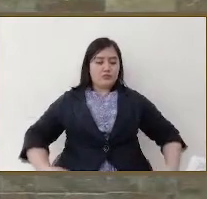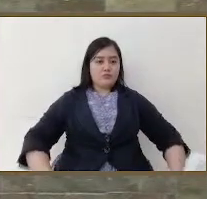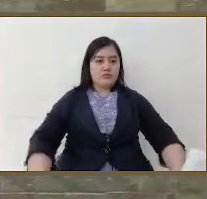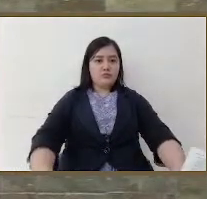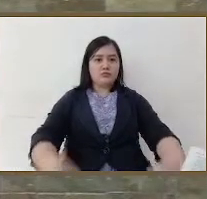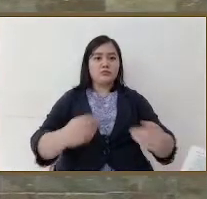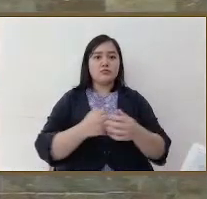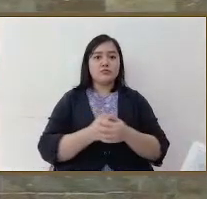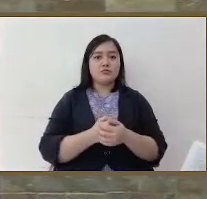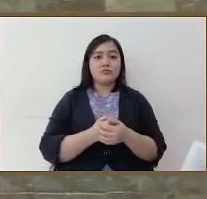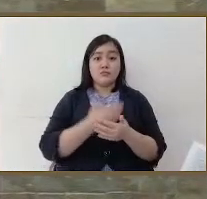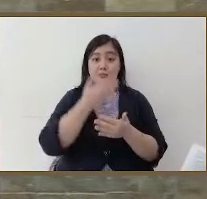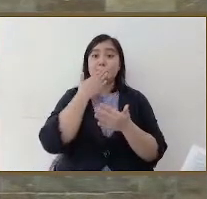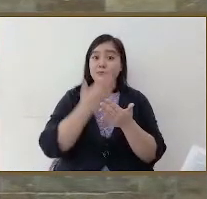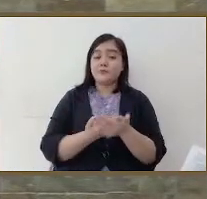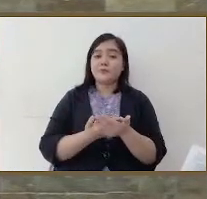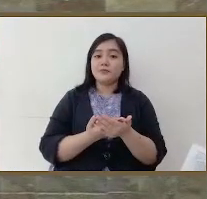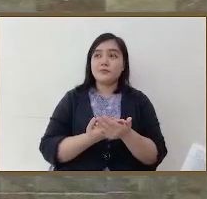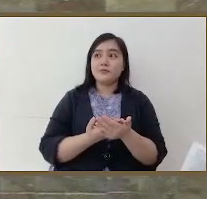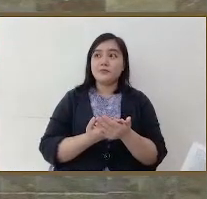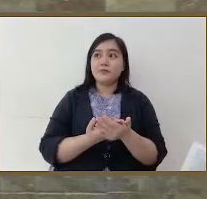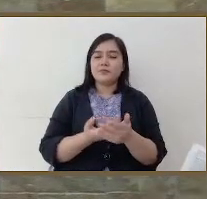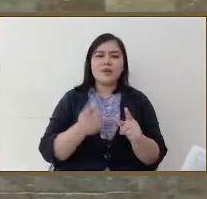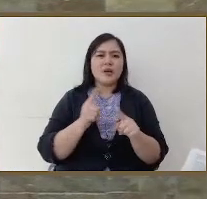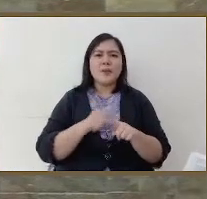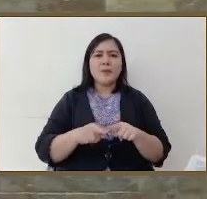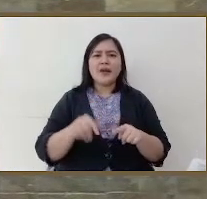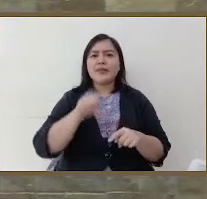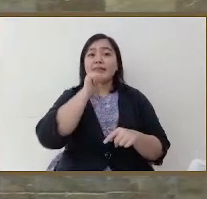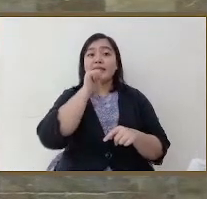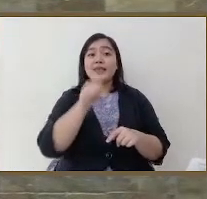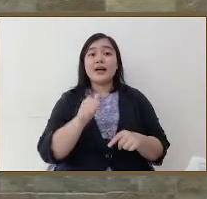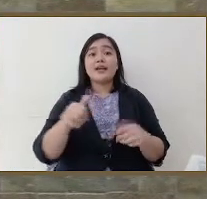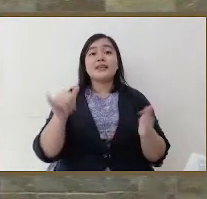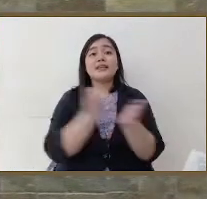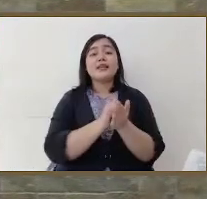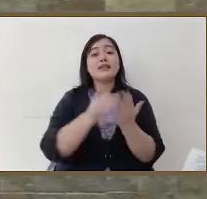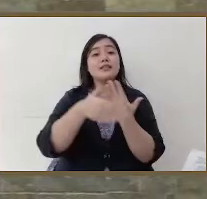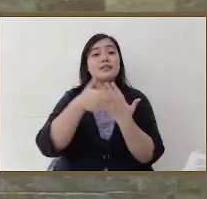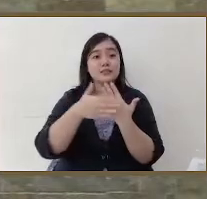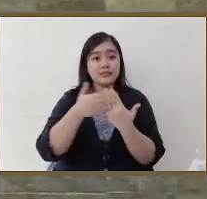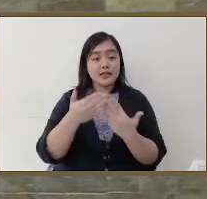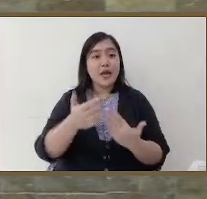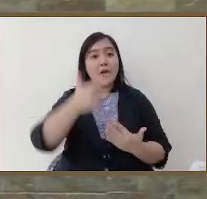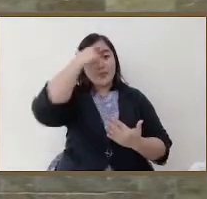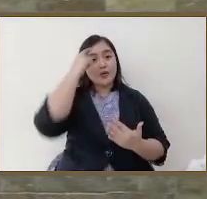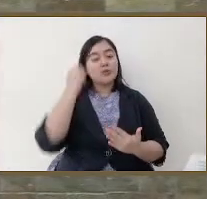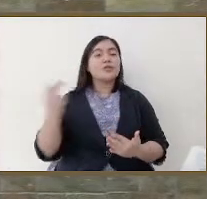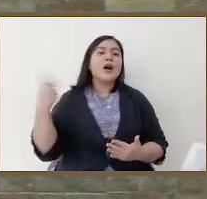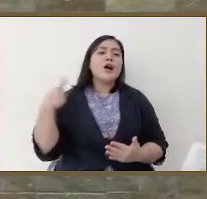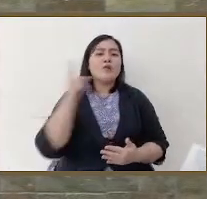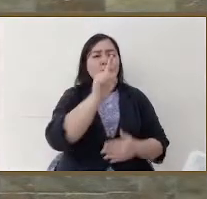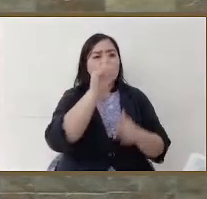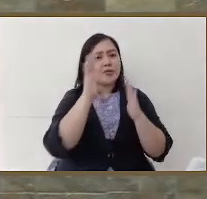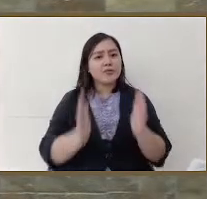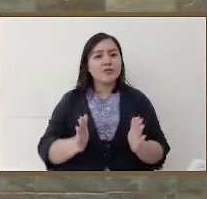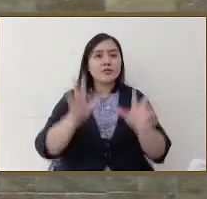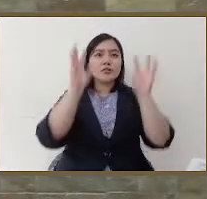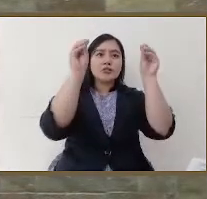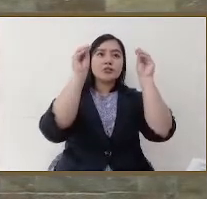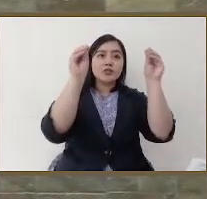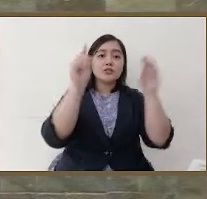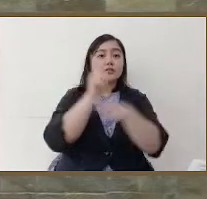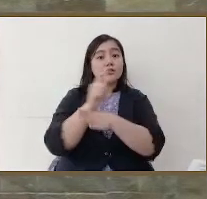It's nice, pero hindi po sila naging automatic na ganyan mga puti. Somebody trained them. Somebody taught them how to dress